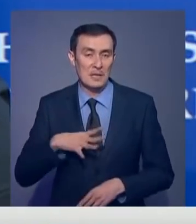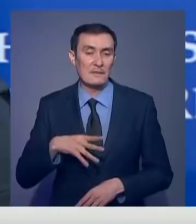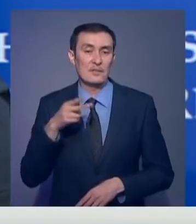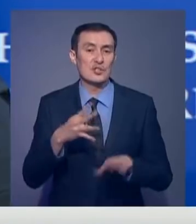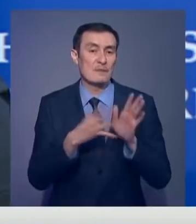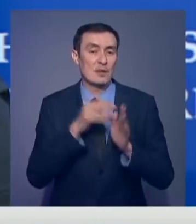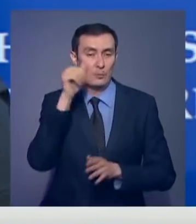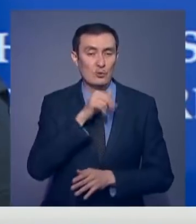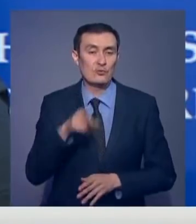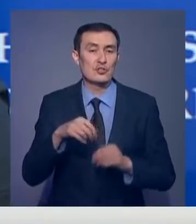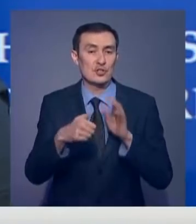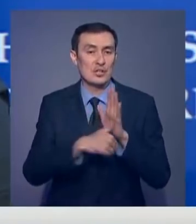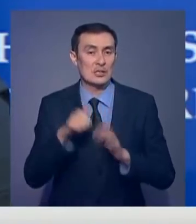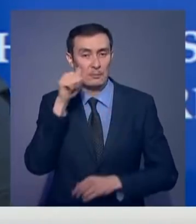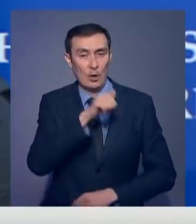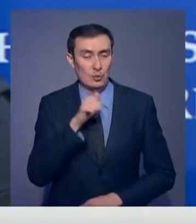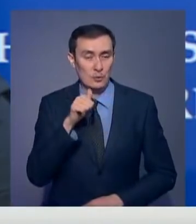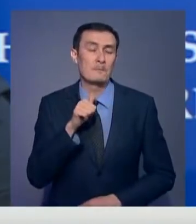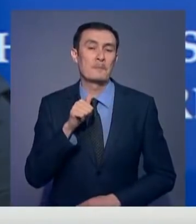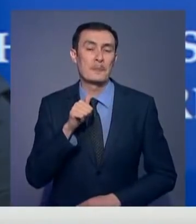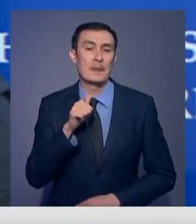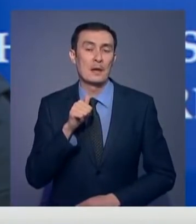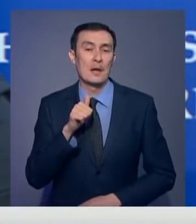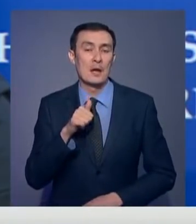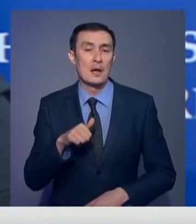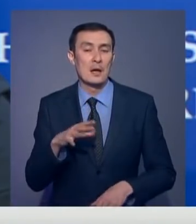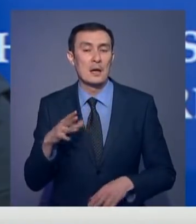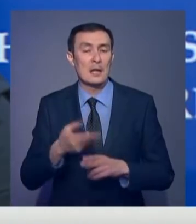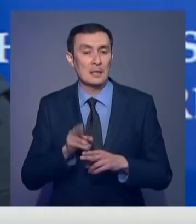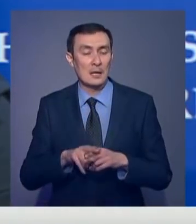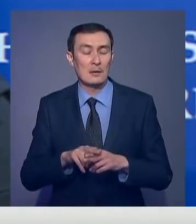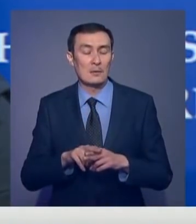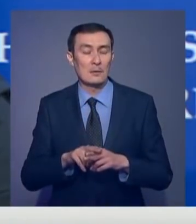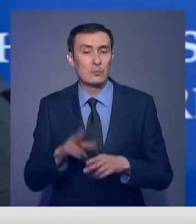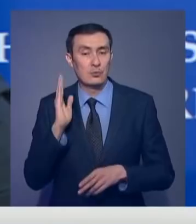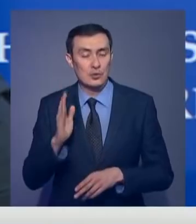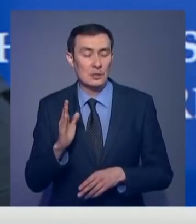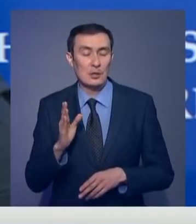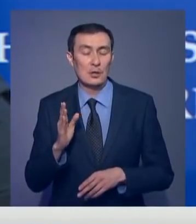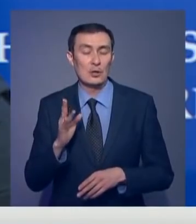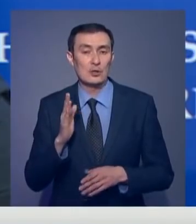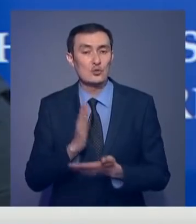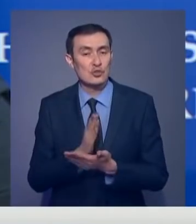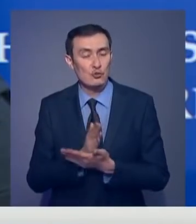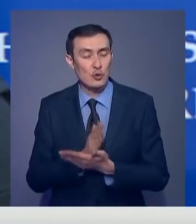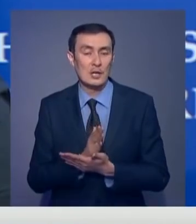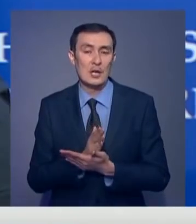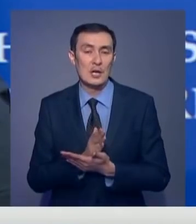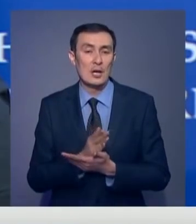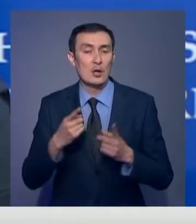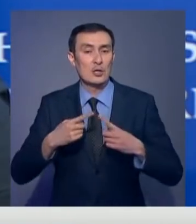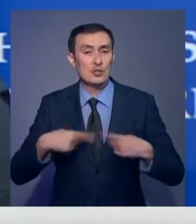2009 году, и в 2016. Оно разнонаправленно. Во-первых, существует